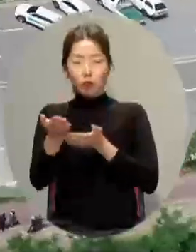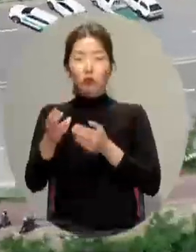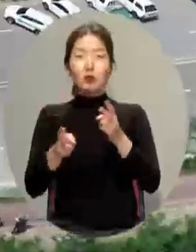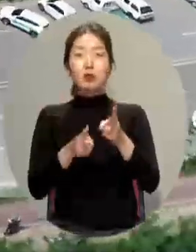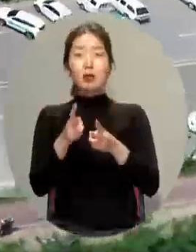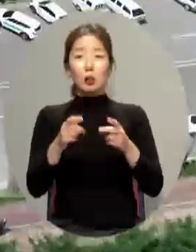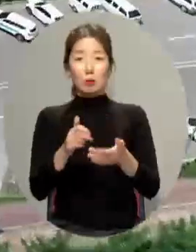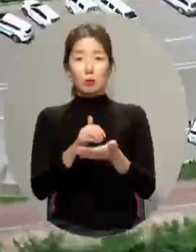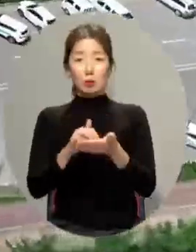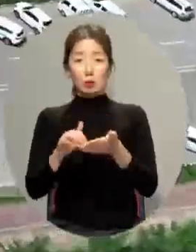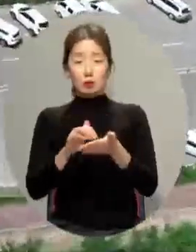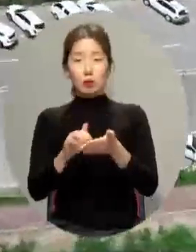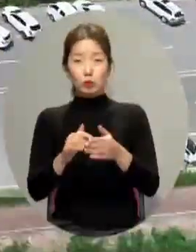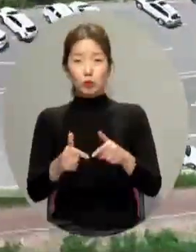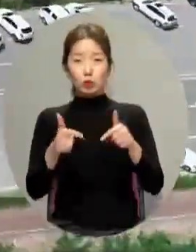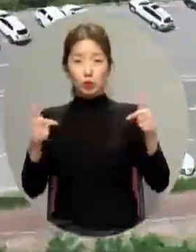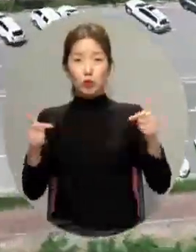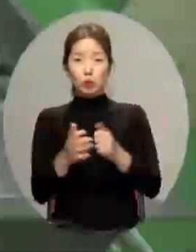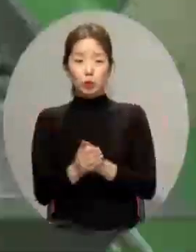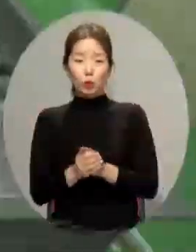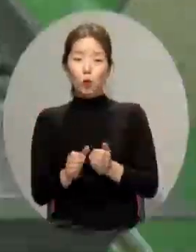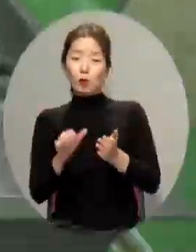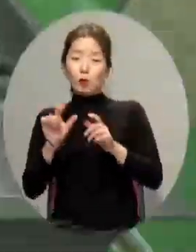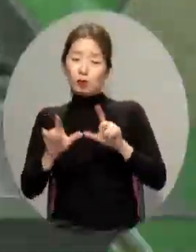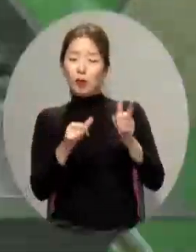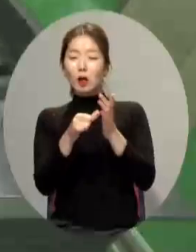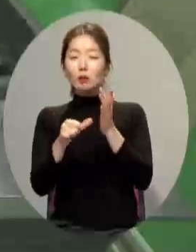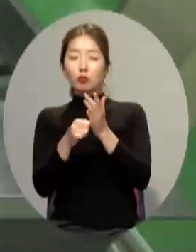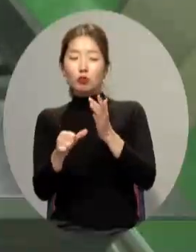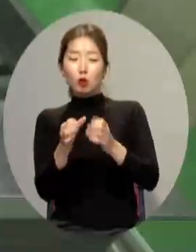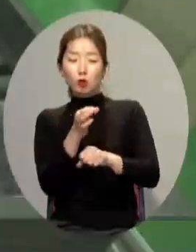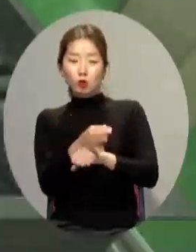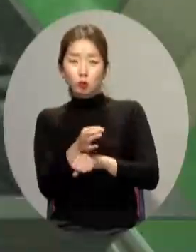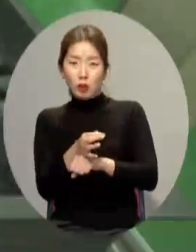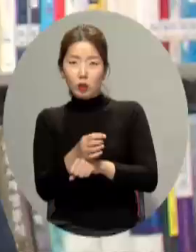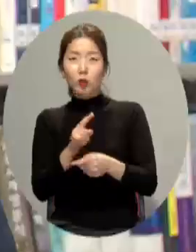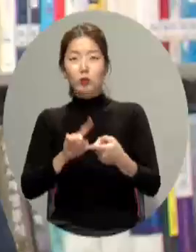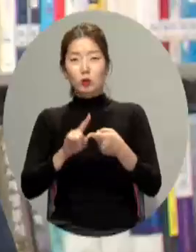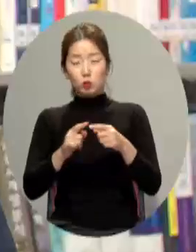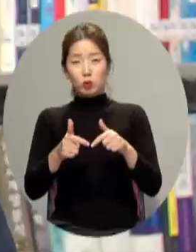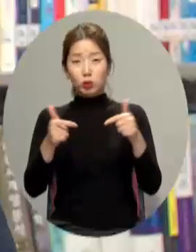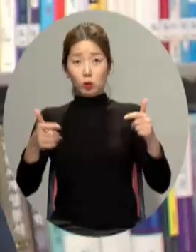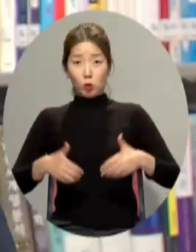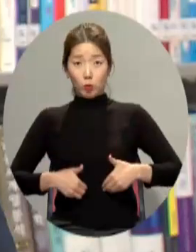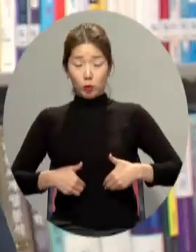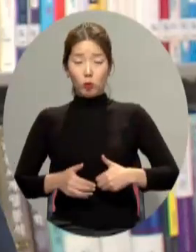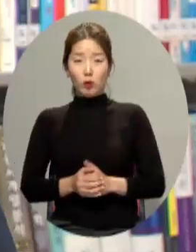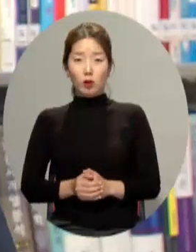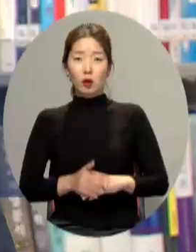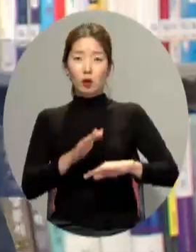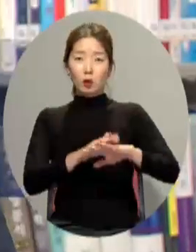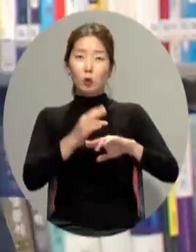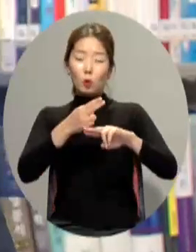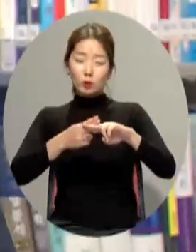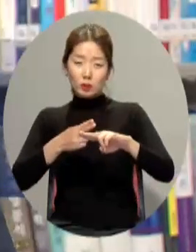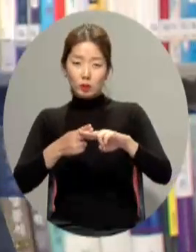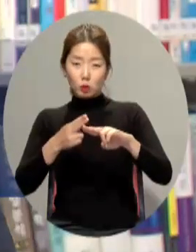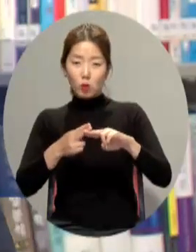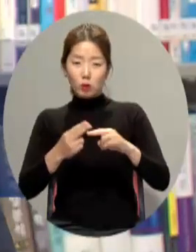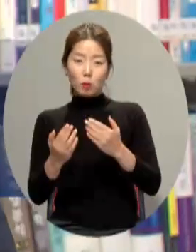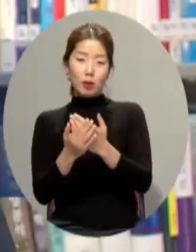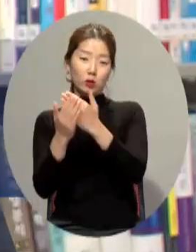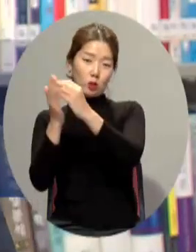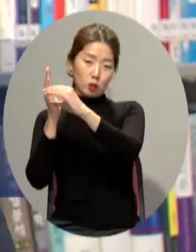산업으로 육성하고 소비재 수출로도 눈을 돌려야 한다고 제안했습니다. 농수산식품 수출이 높은 성장세를 보이고